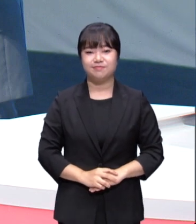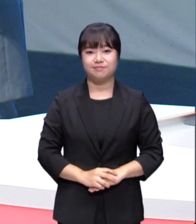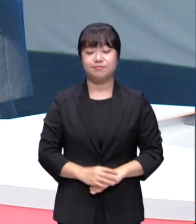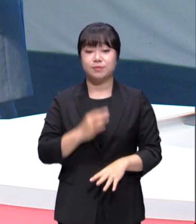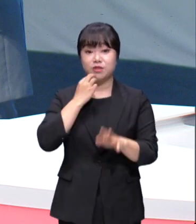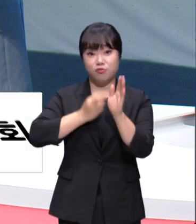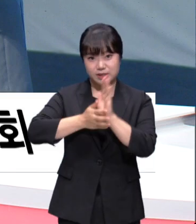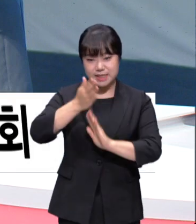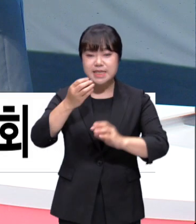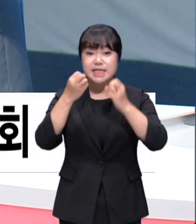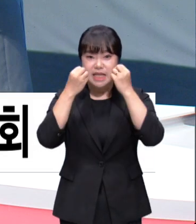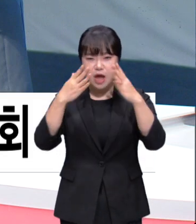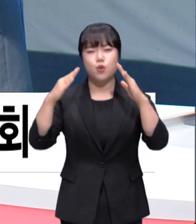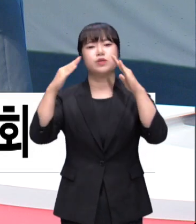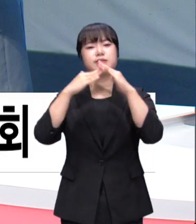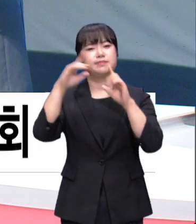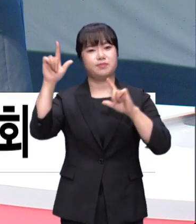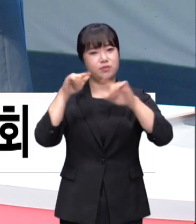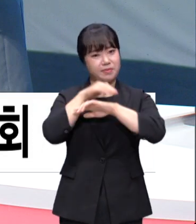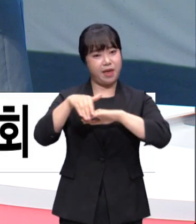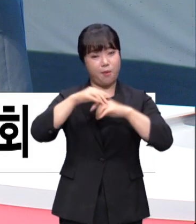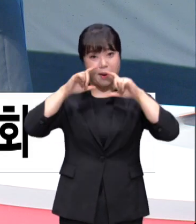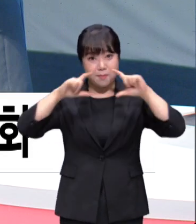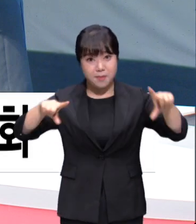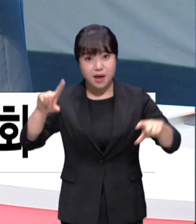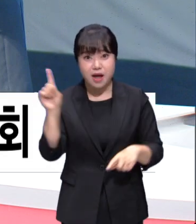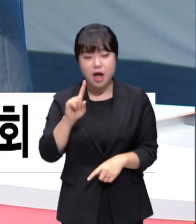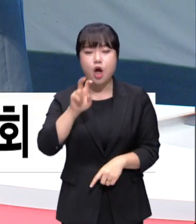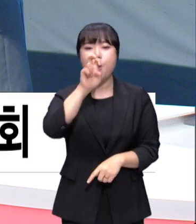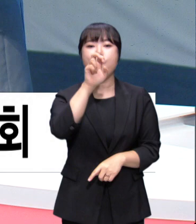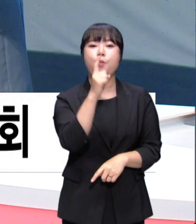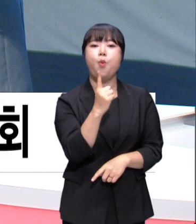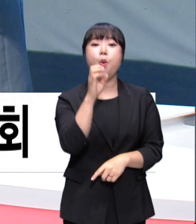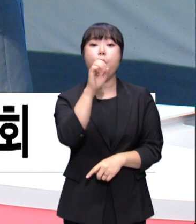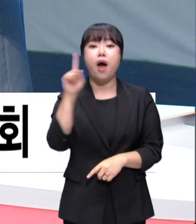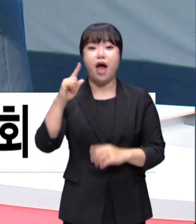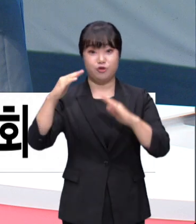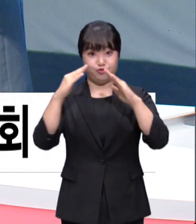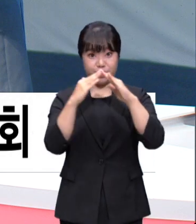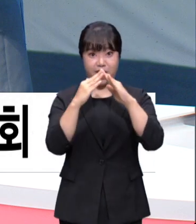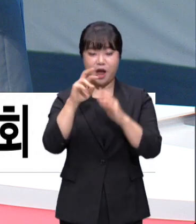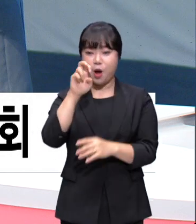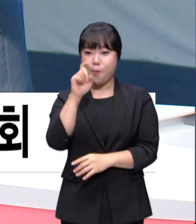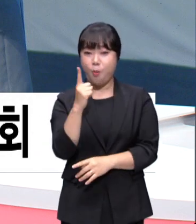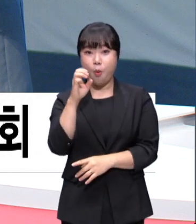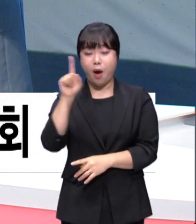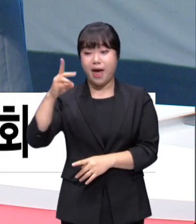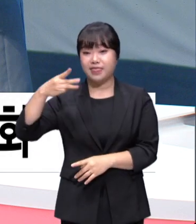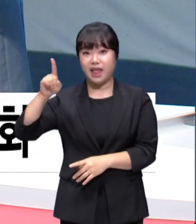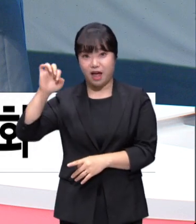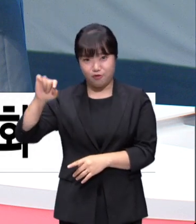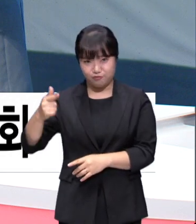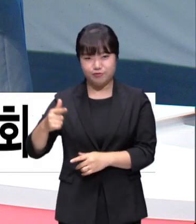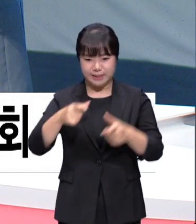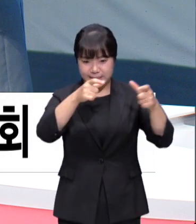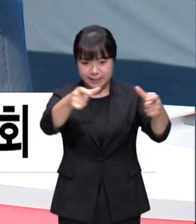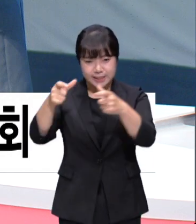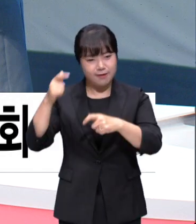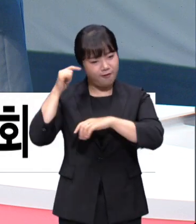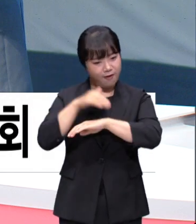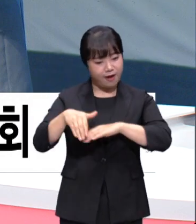네, 서울시가 새로운 주택 모델로 추진하고 있는 모아주택과 모아타운 사업 설명회가 이 자치구마다 현재 열리고